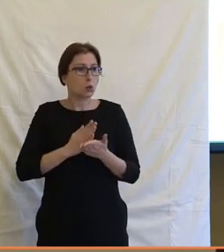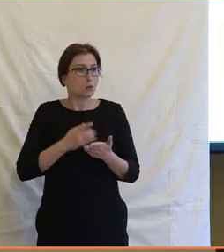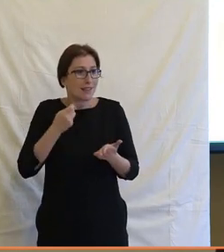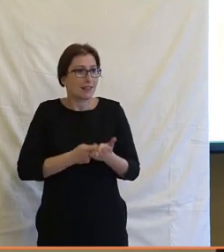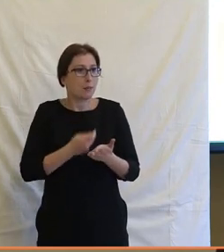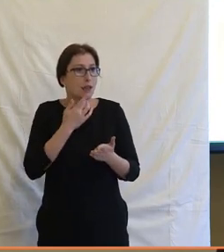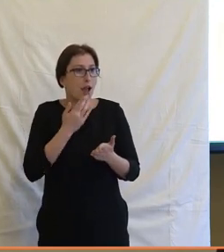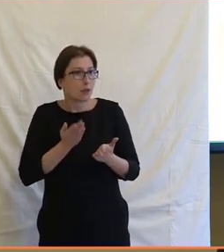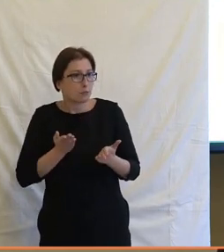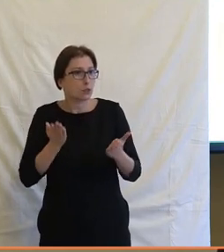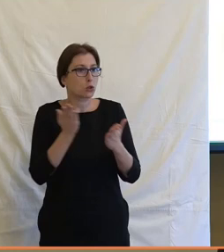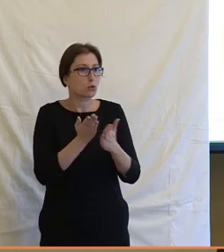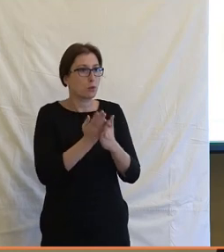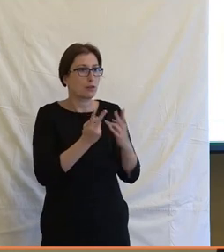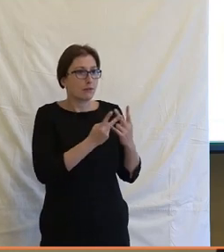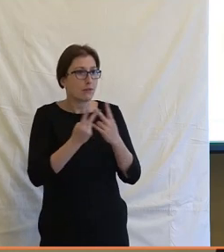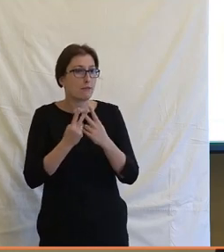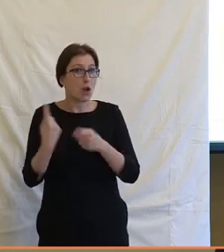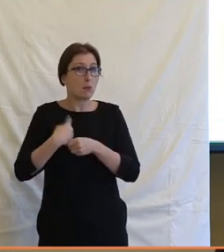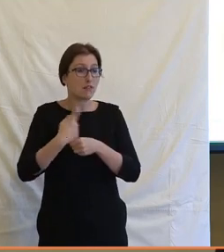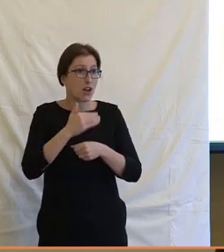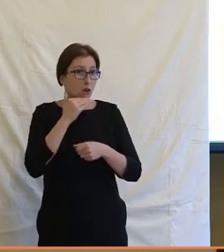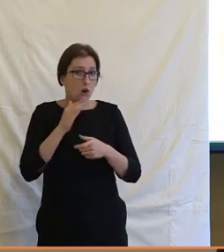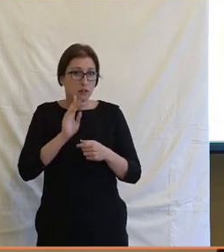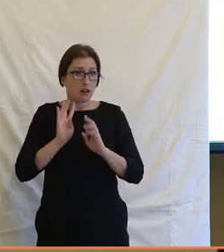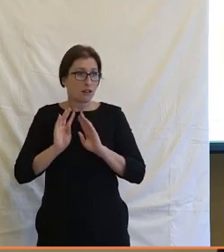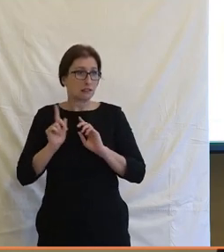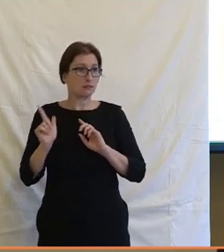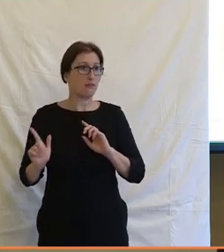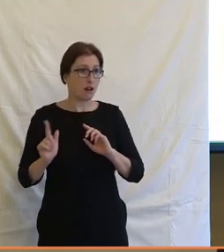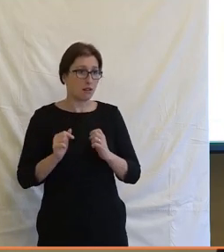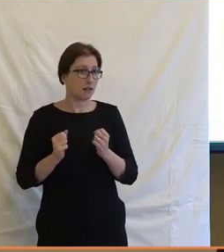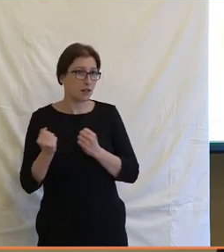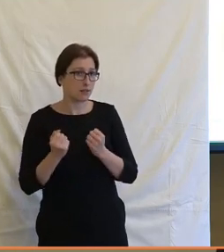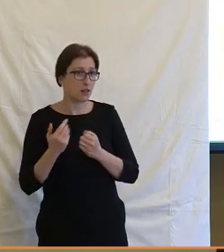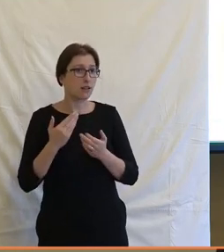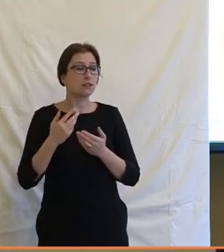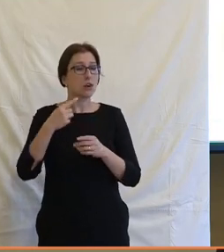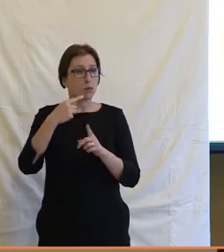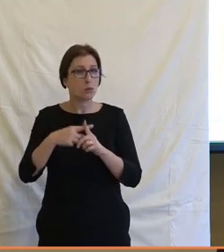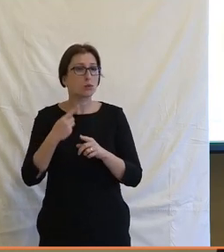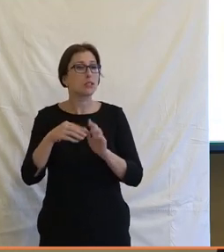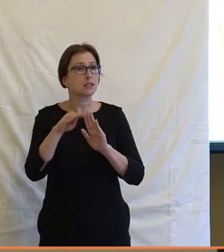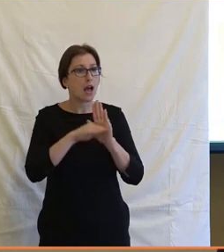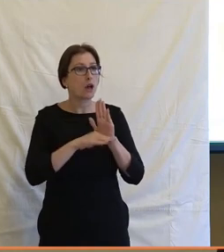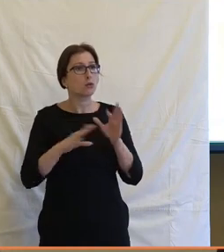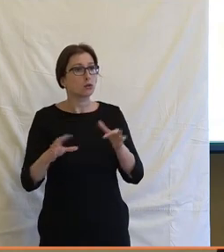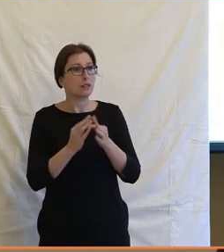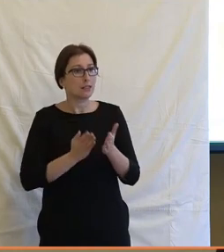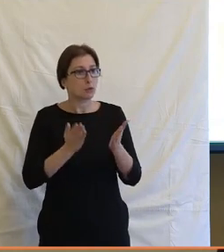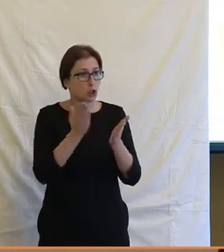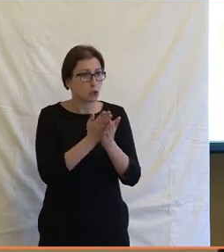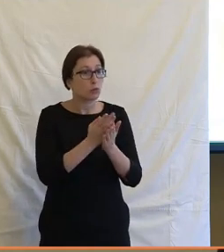kolem přístupnosti, iniciovanou z velké části třeba právě legislativou. Máme tady zákon o přístupnosti, který